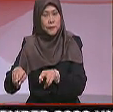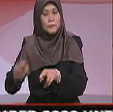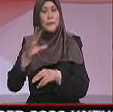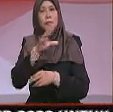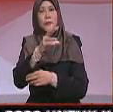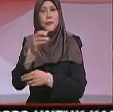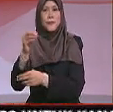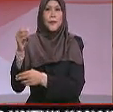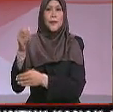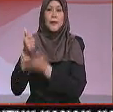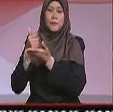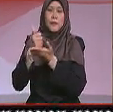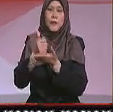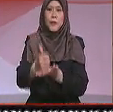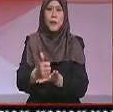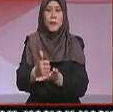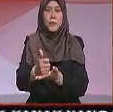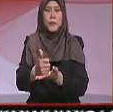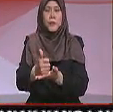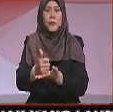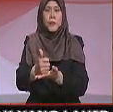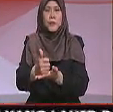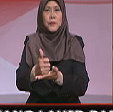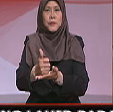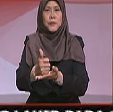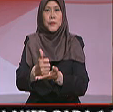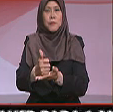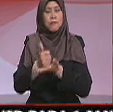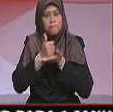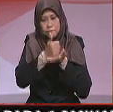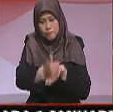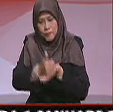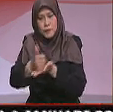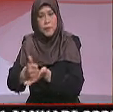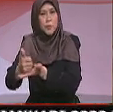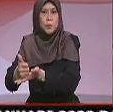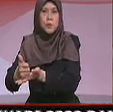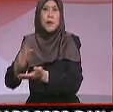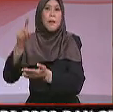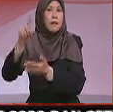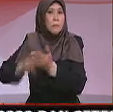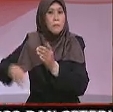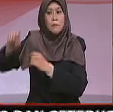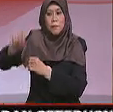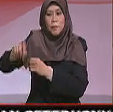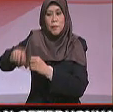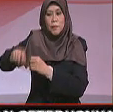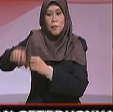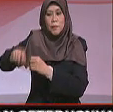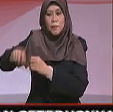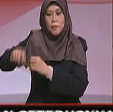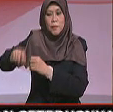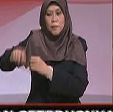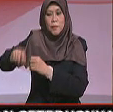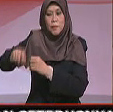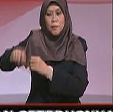serta membantu memenuhi sebanyak mungkin keperluan sosial mereka.